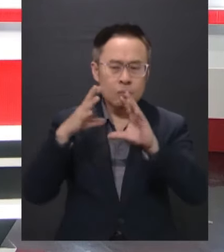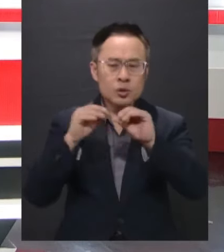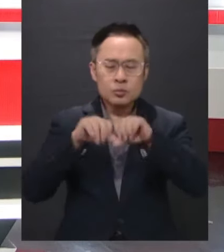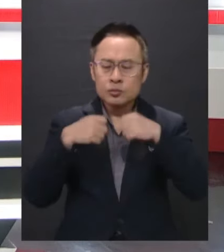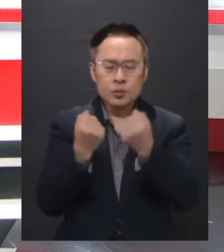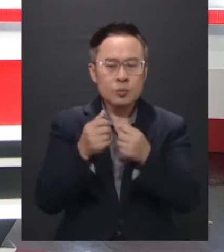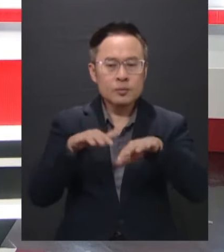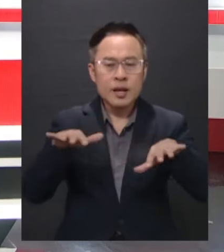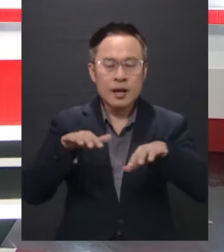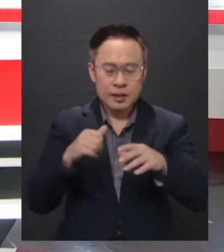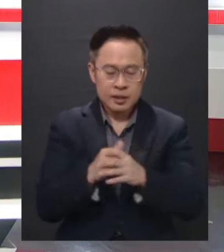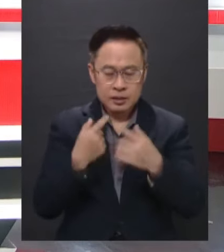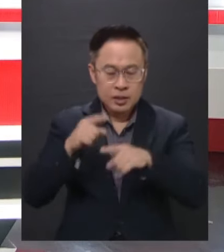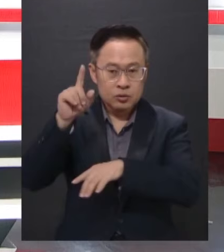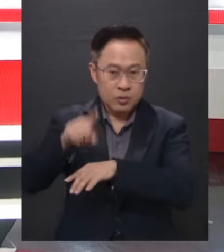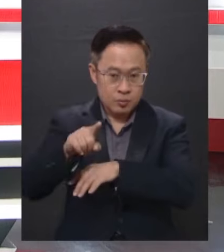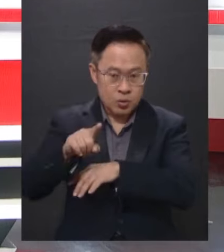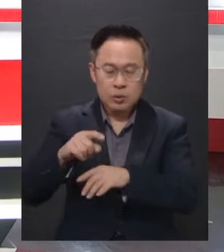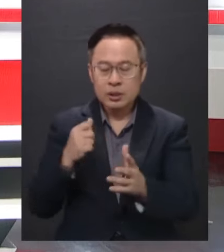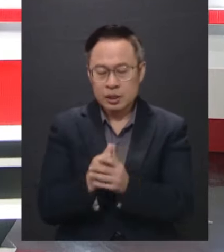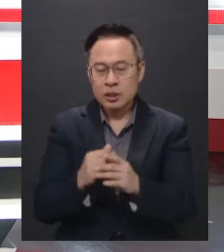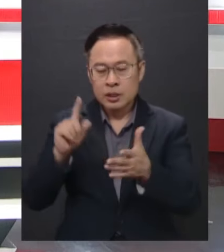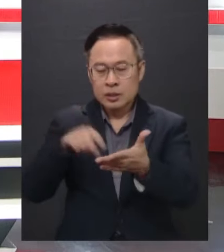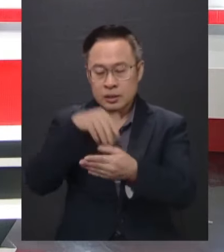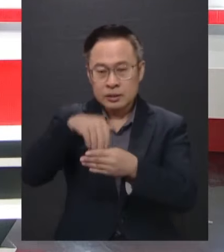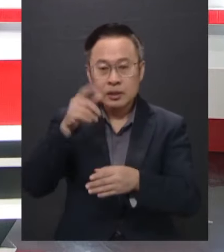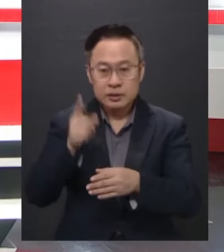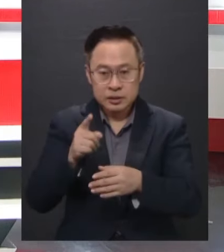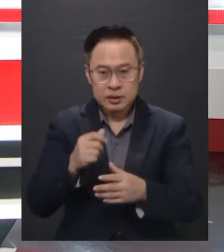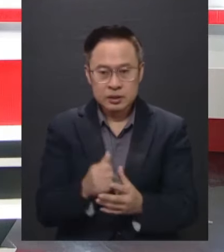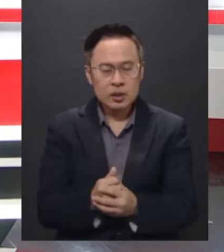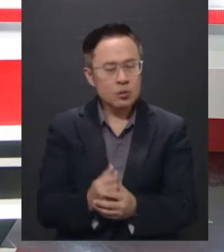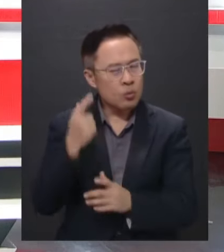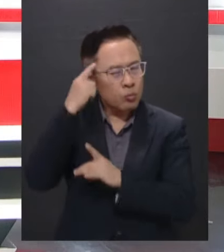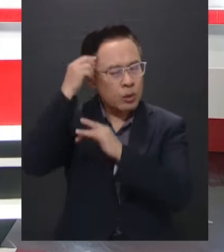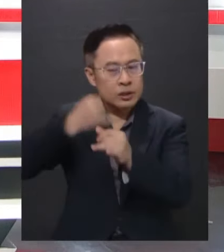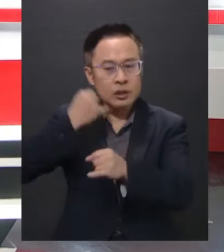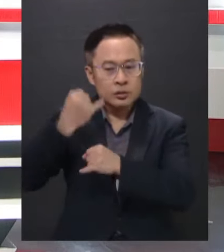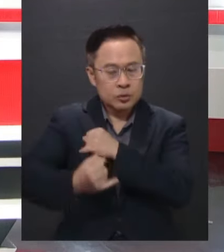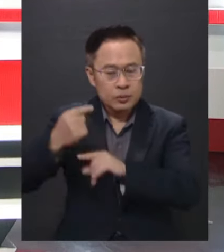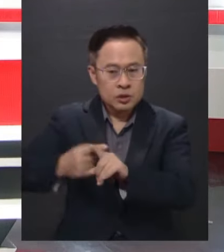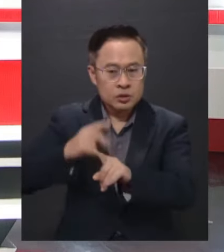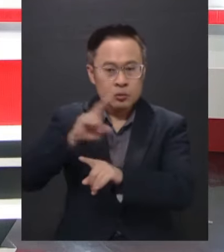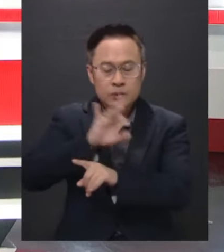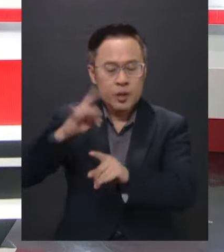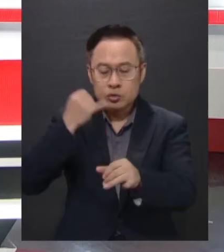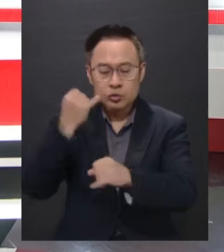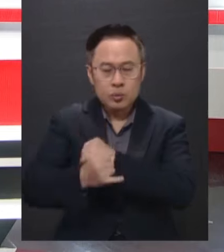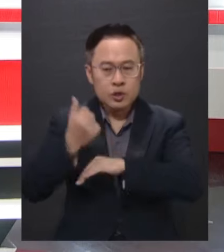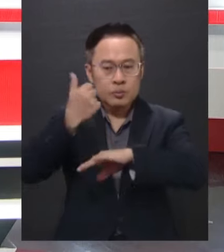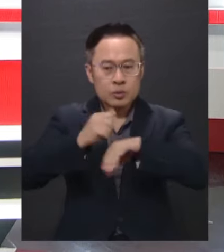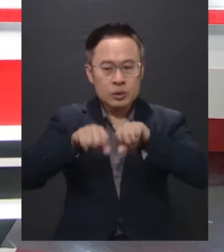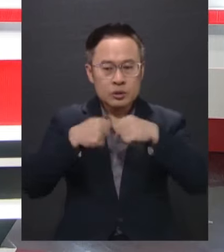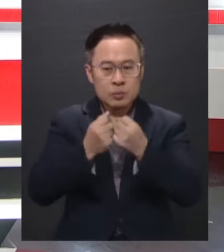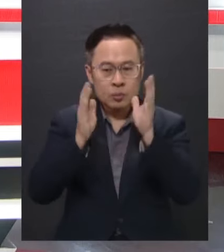ำลาตำแหน่งในช่วงเช้านะคะจริงๆอยากให้กระบวนการทุกอย่างเนี่ยเสร็จสิ้นภายในวันที่8กุมภาพันธ์ก็คือวันพรุ่งนี้ให้สมาคม